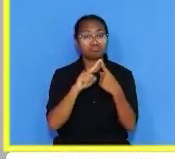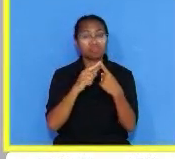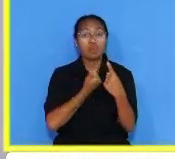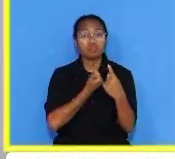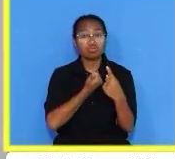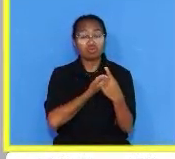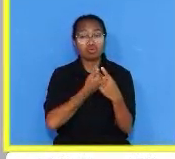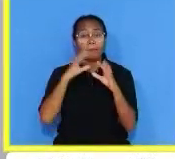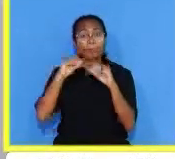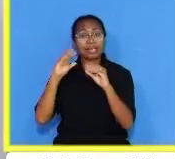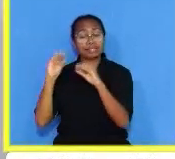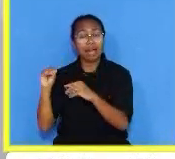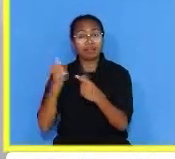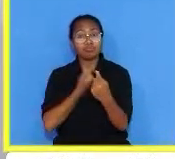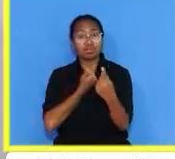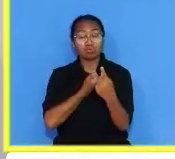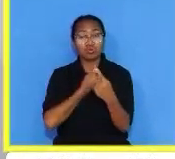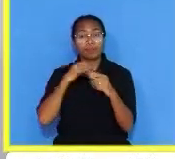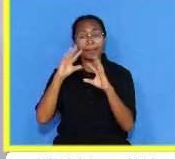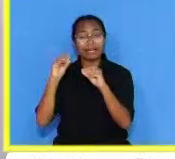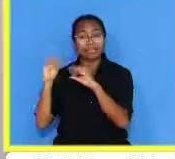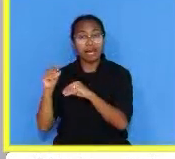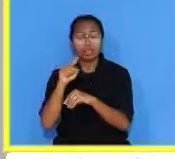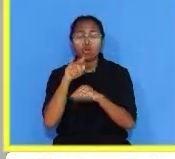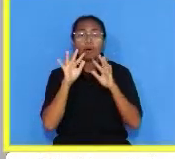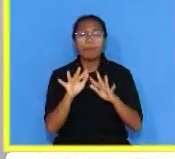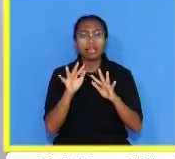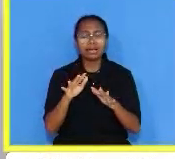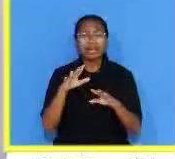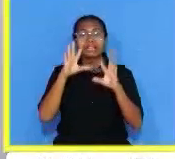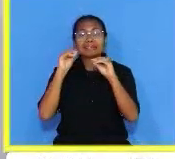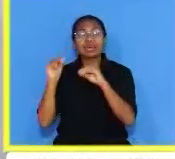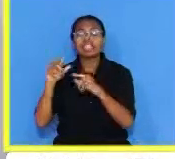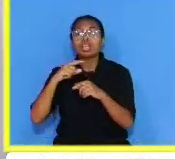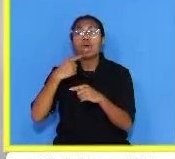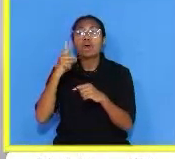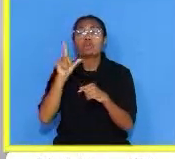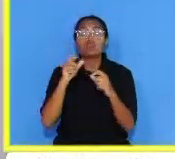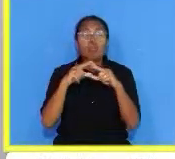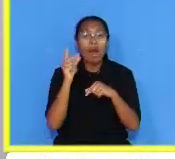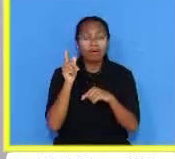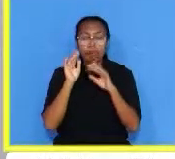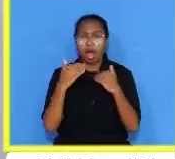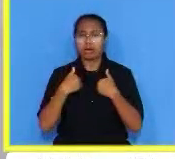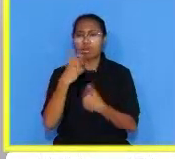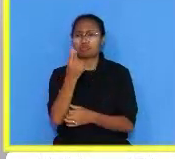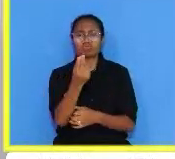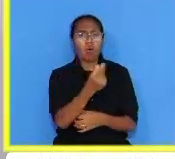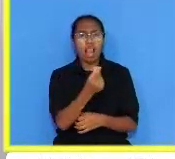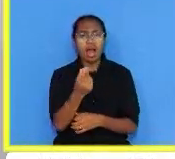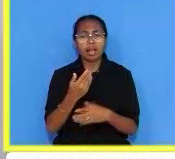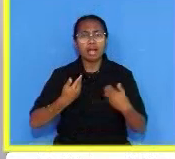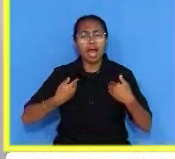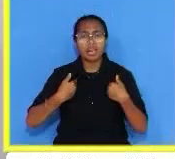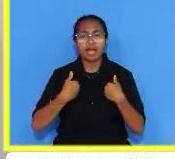mereka sendiri, karena mereka banyak yang juga kerja di luar, ada yang berjualan begitu. Nah, di